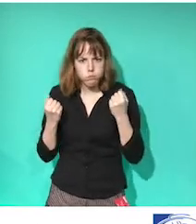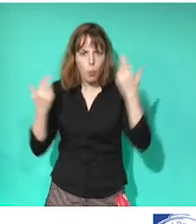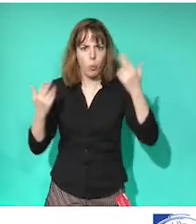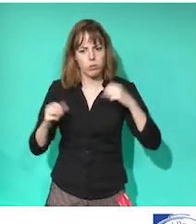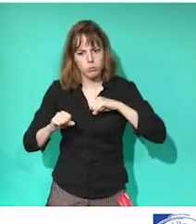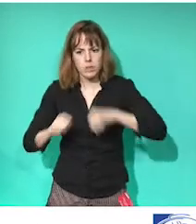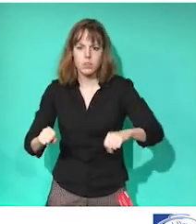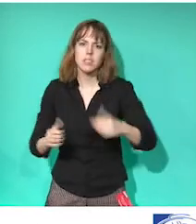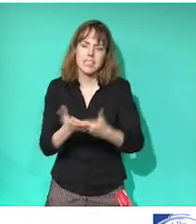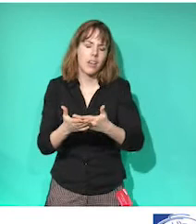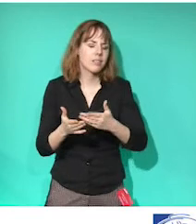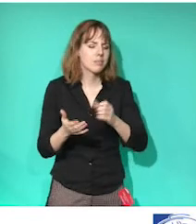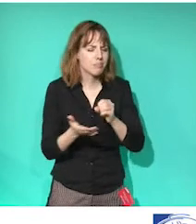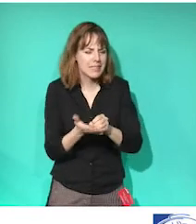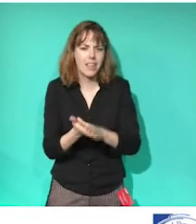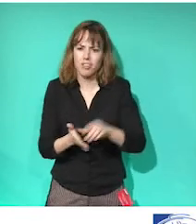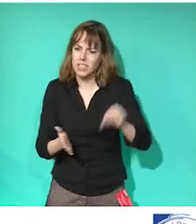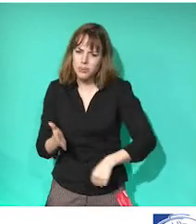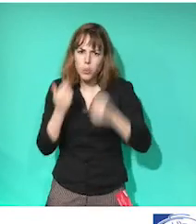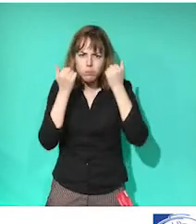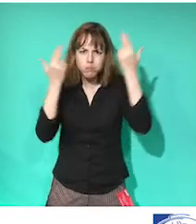plus jamais marcher sur les pieds. C'est